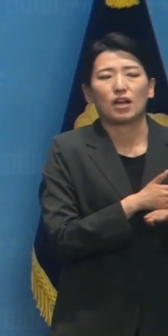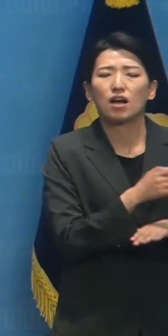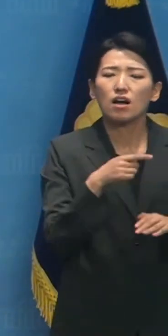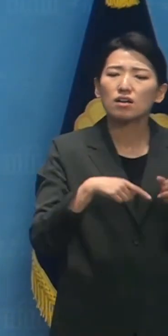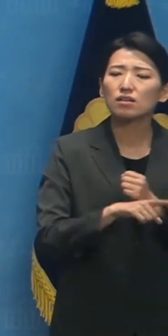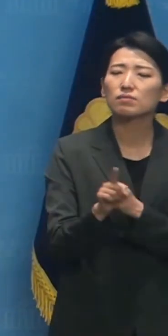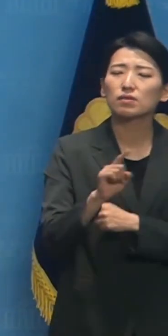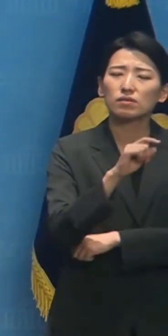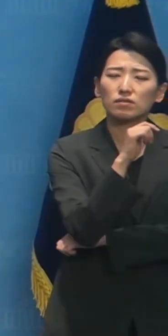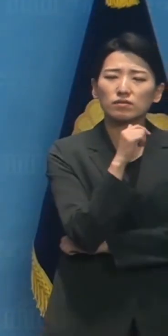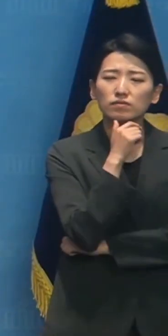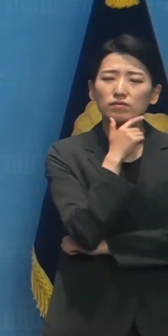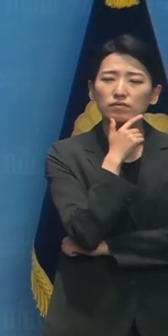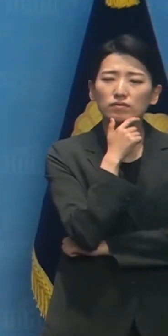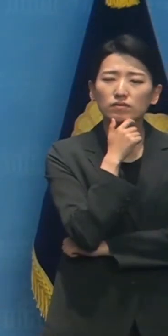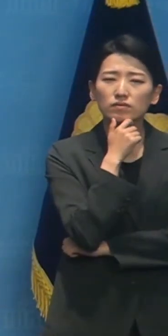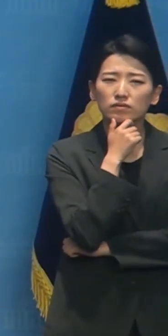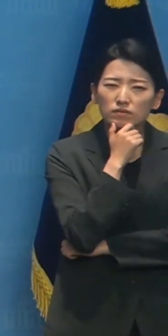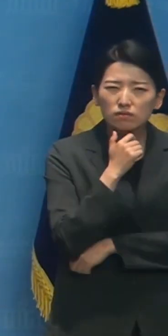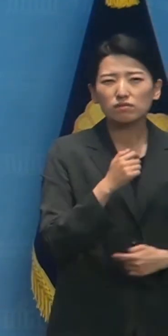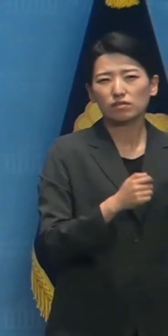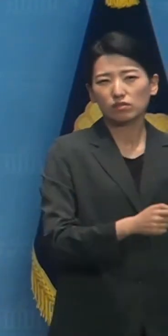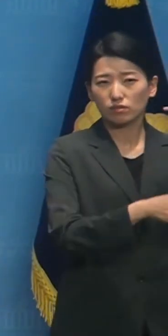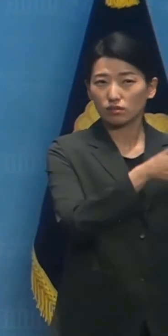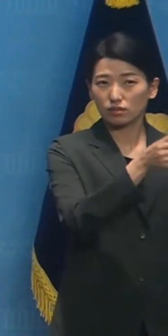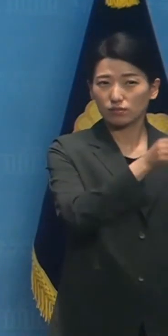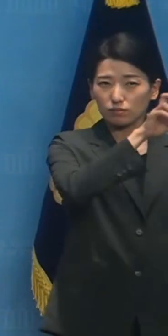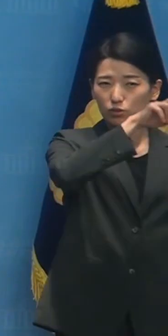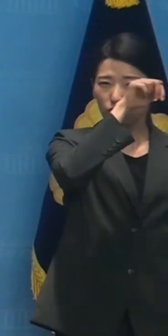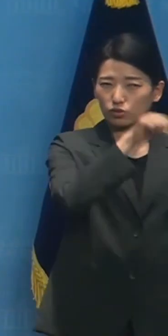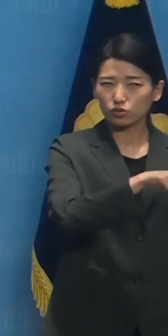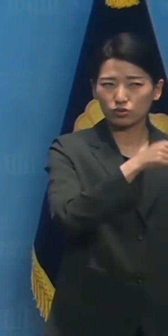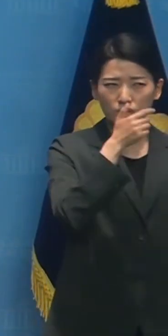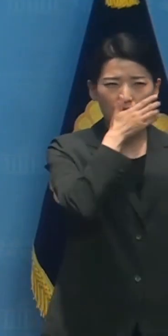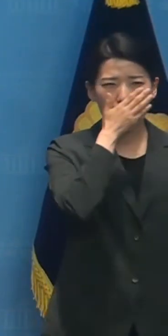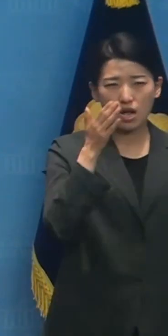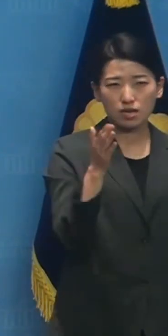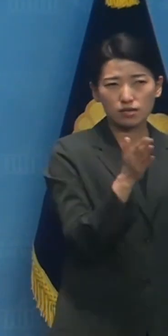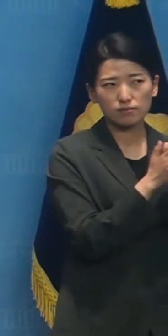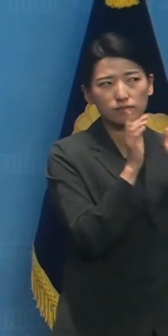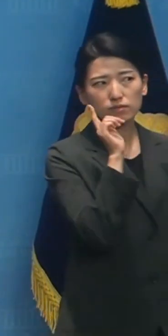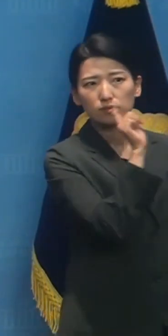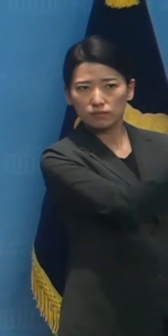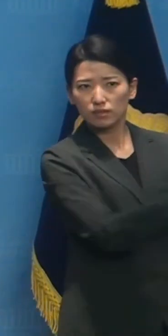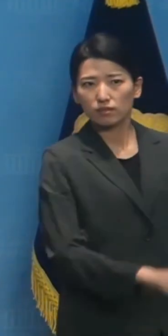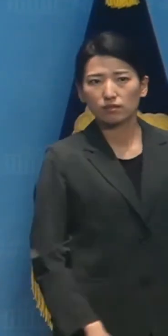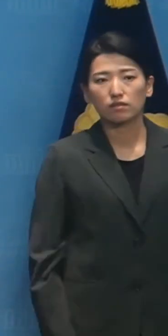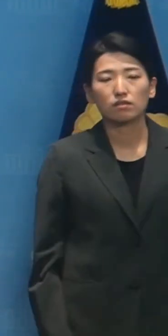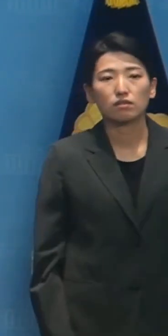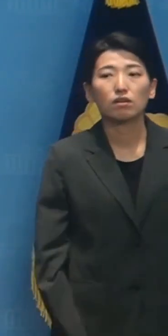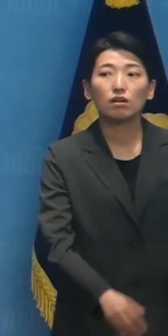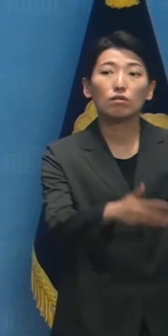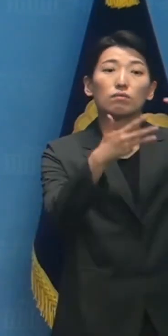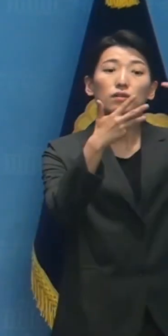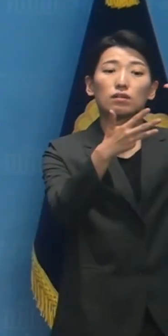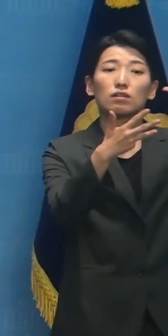우리는 그 배우로 국민의힘 김문수 후보를 의심합니다. 김문수 후보는 지난 5월